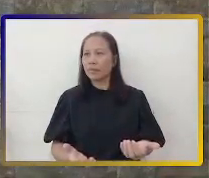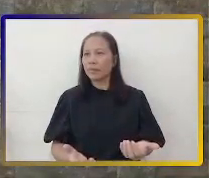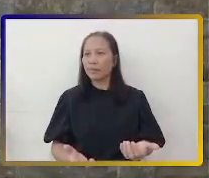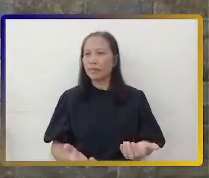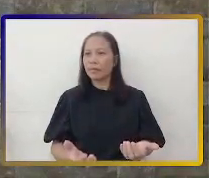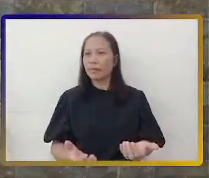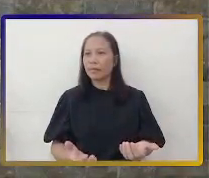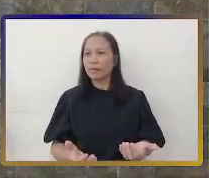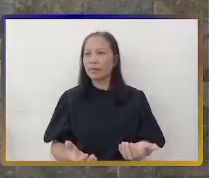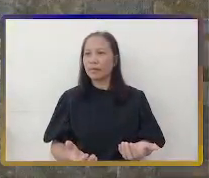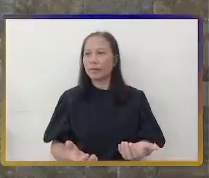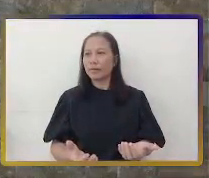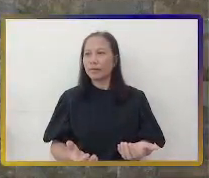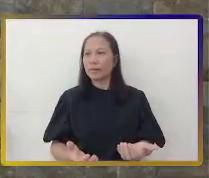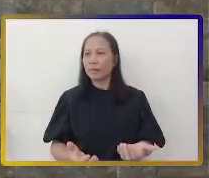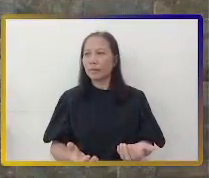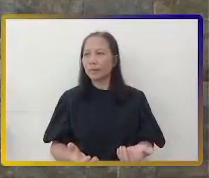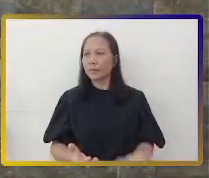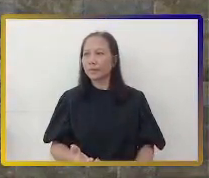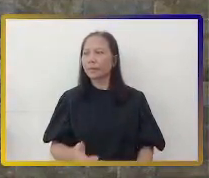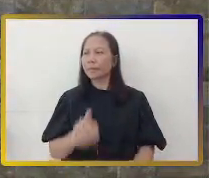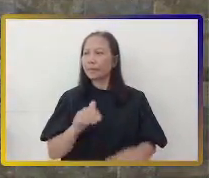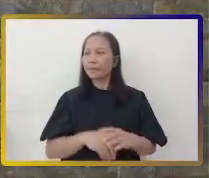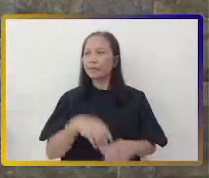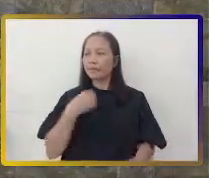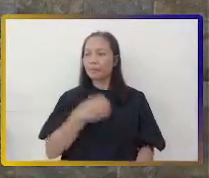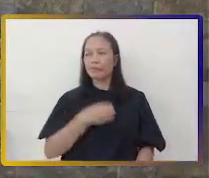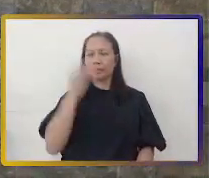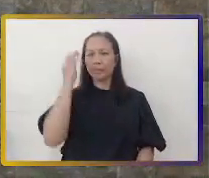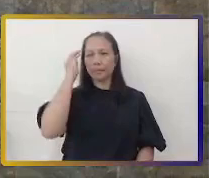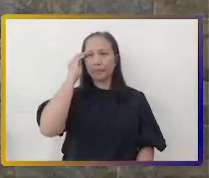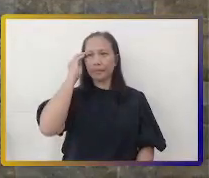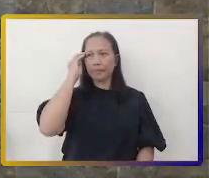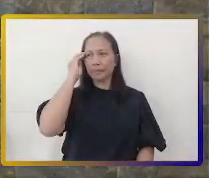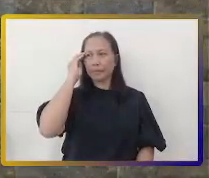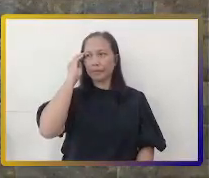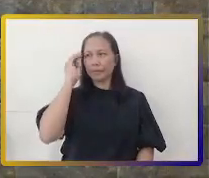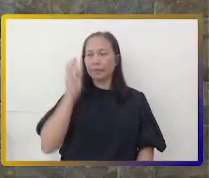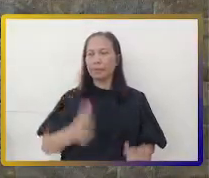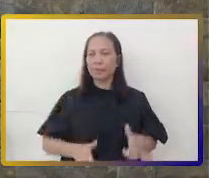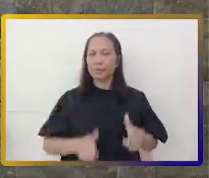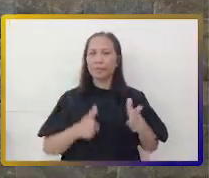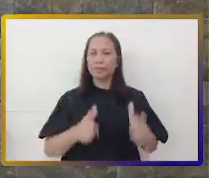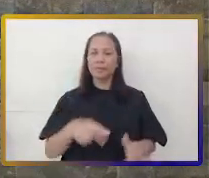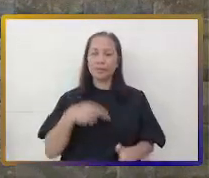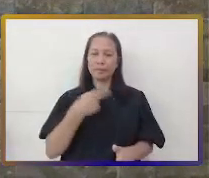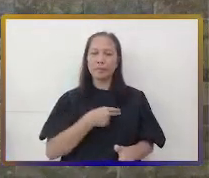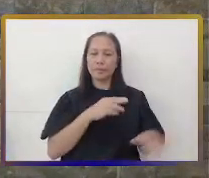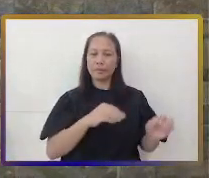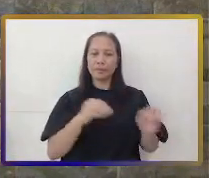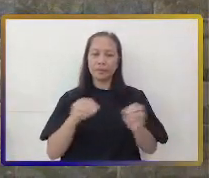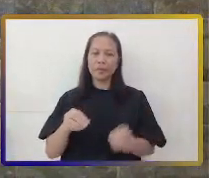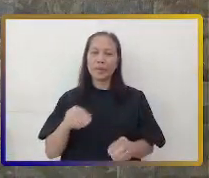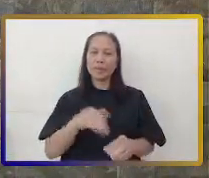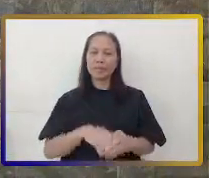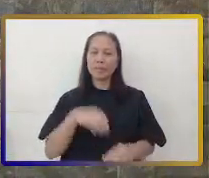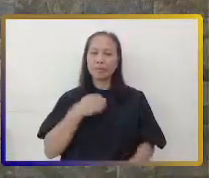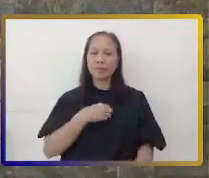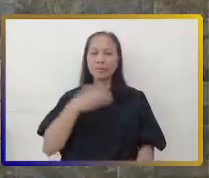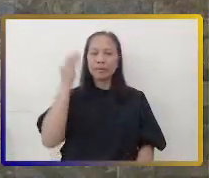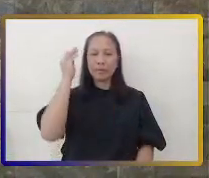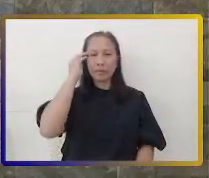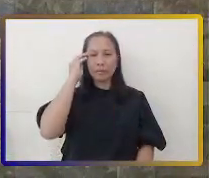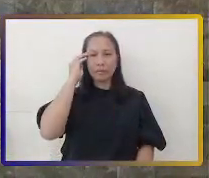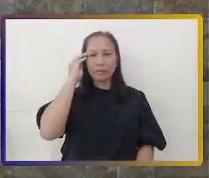breen right let's always put it in our minds na lahat ng plano ng Diyos is for the